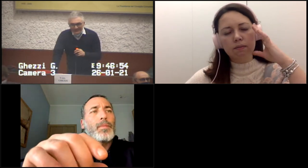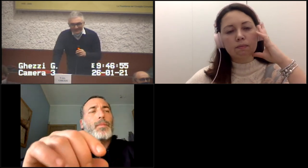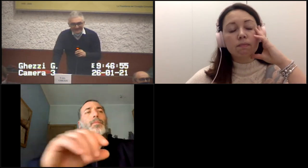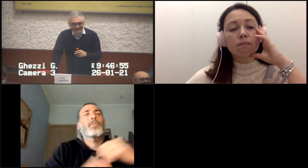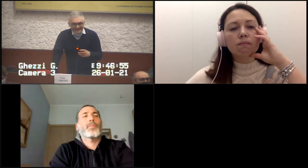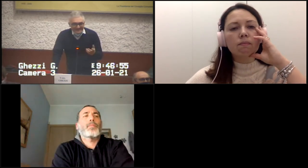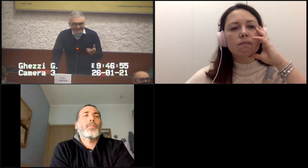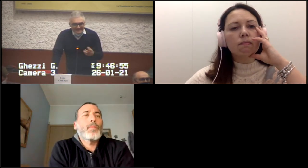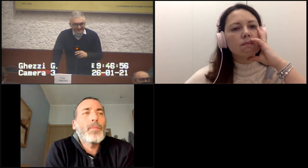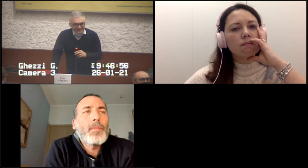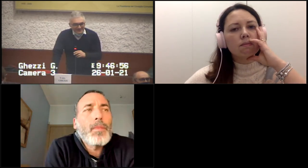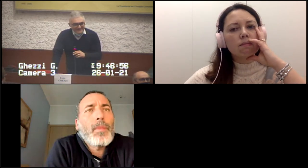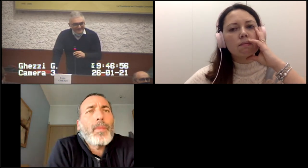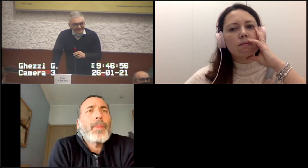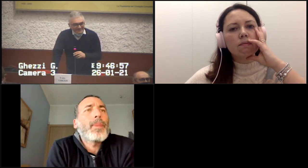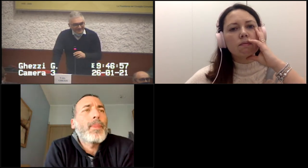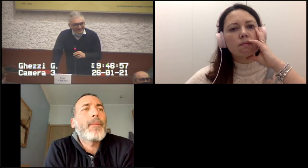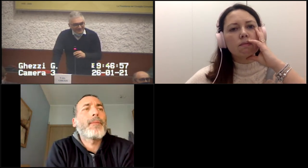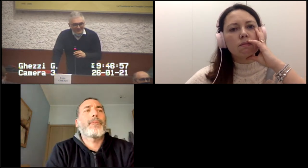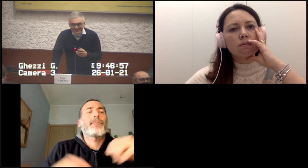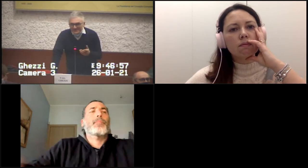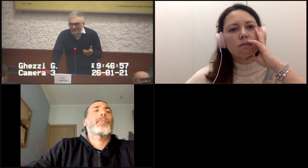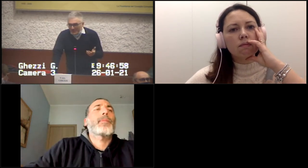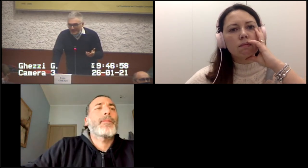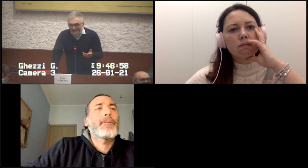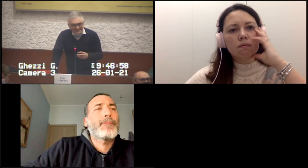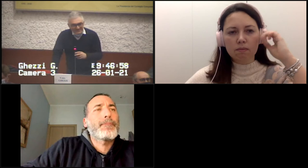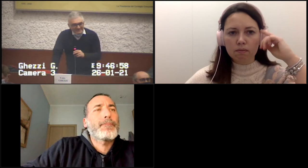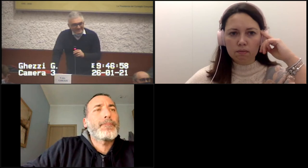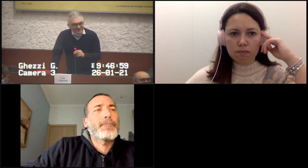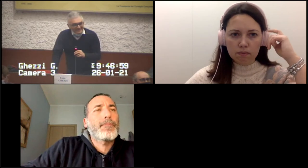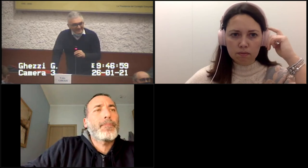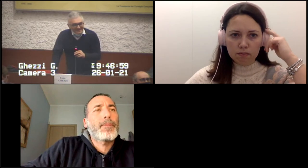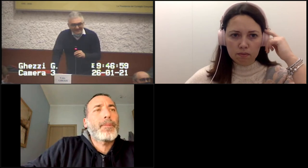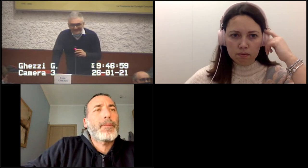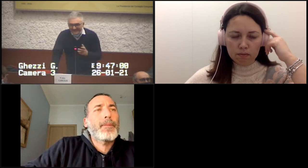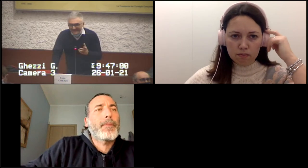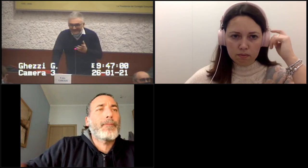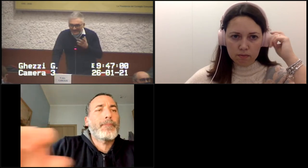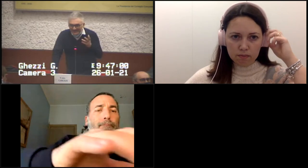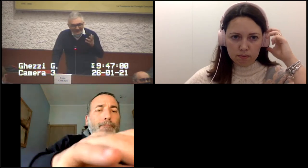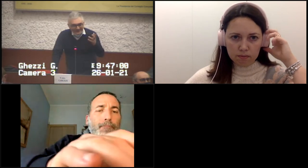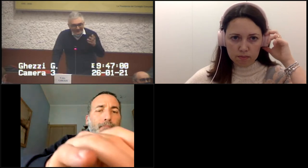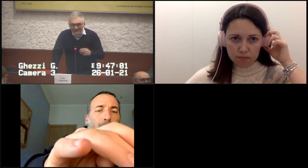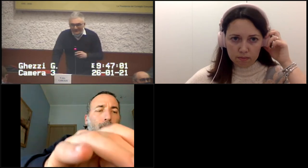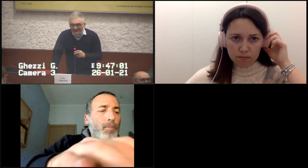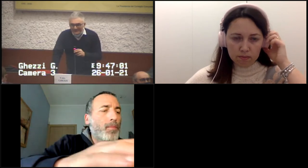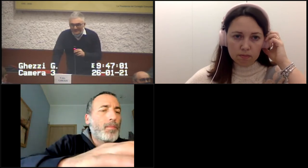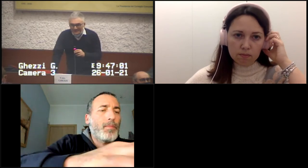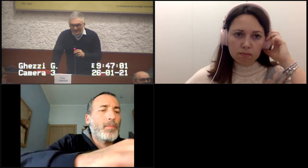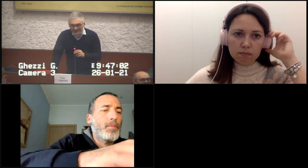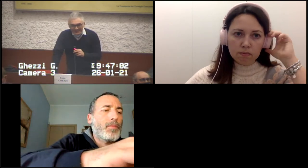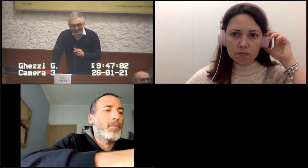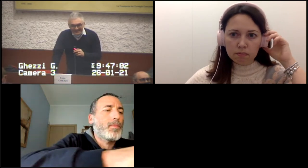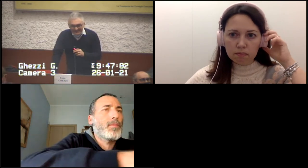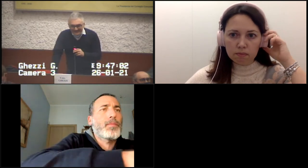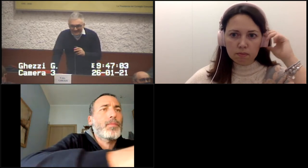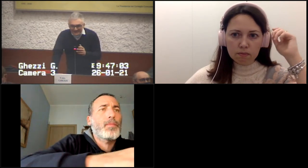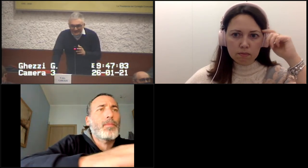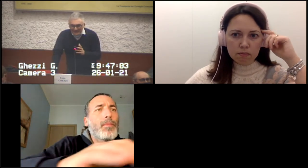contro chi dirige questa regione che sappiamo benissimo essere appartenente alla Lega e mi ricorda qualcuno qui vicino, per